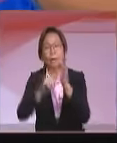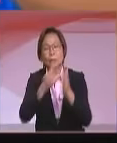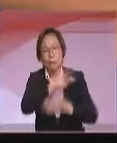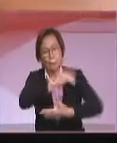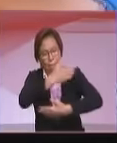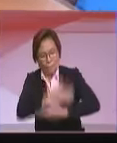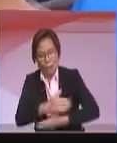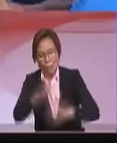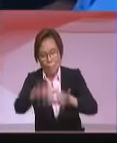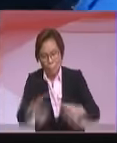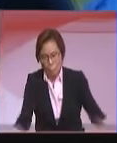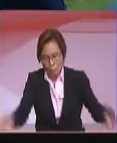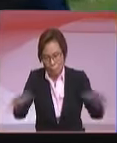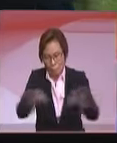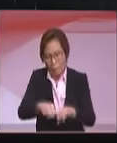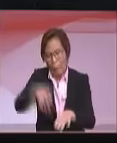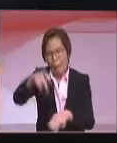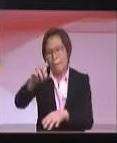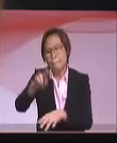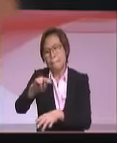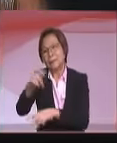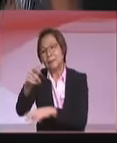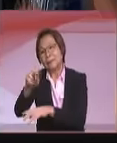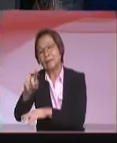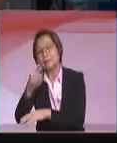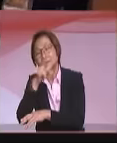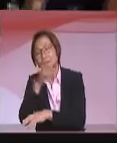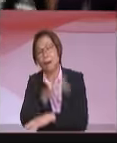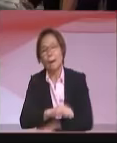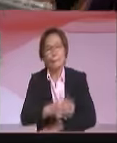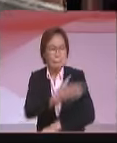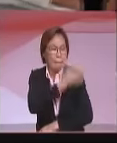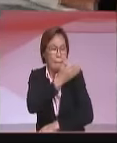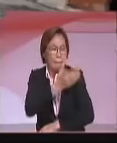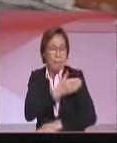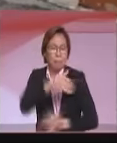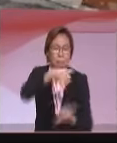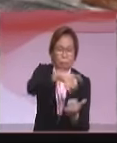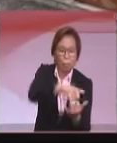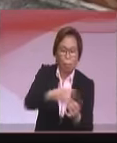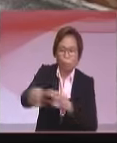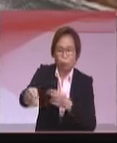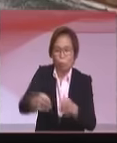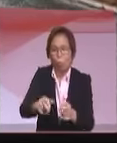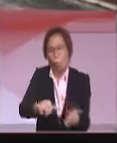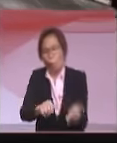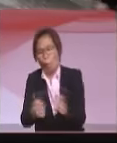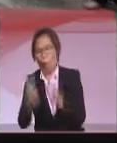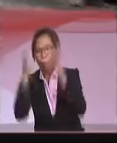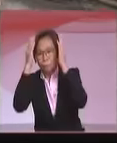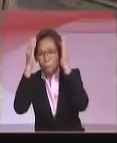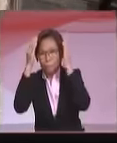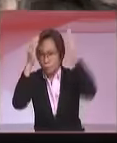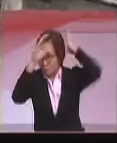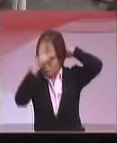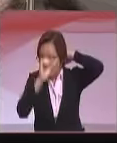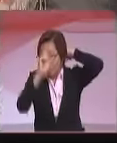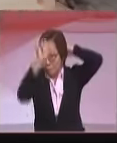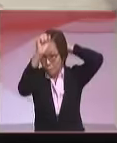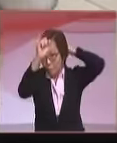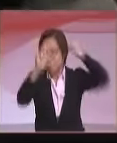Islam Padang Pusing, Pendang, Kedah. Manakala jenazah pembantu rumah akan diuruskan pihak kedutaan.